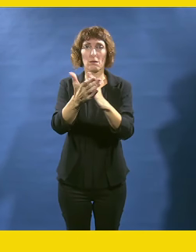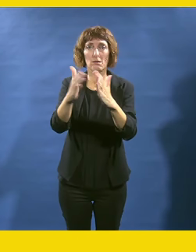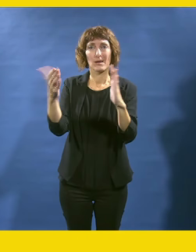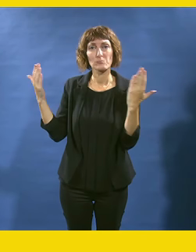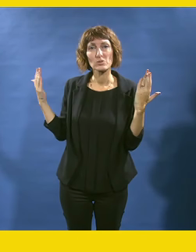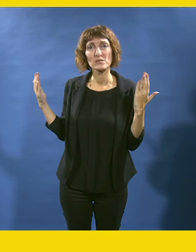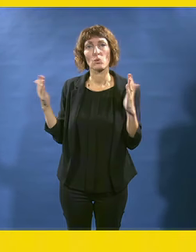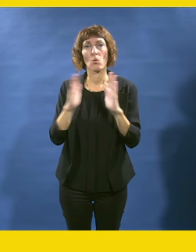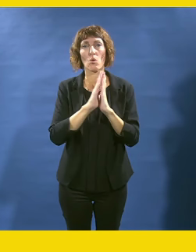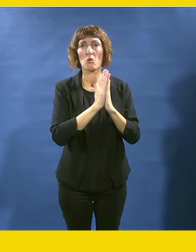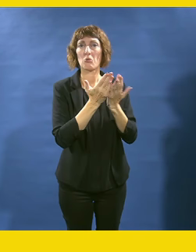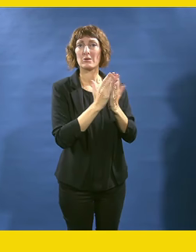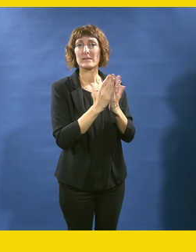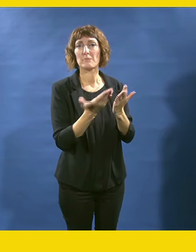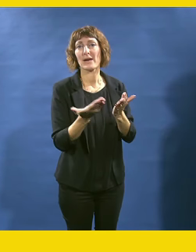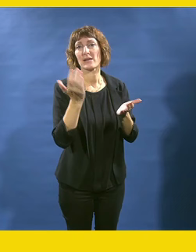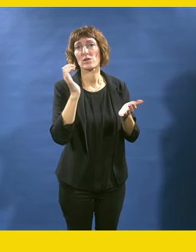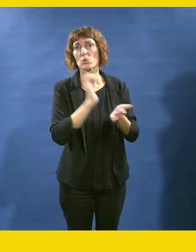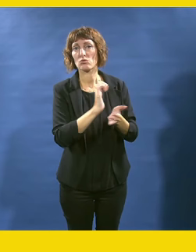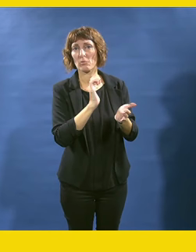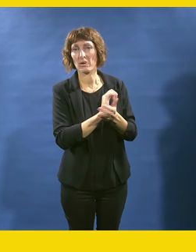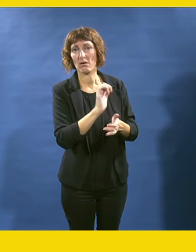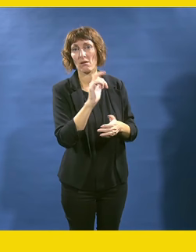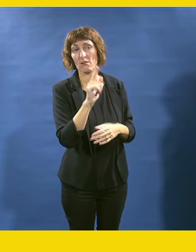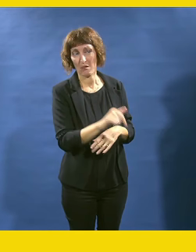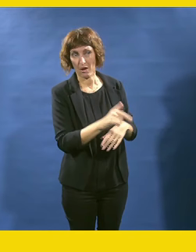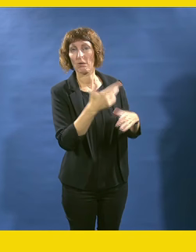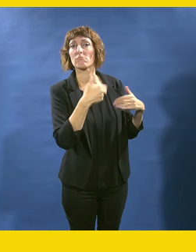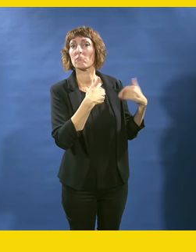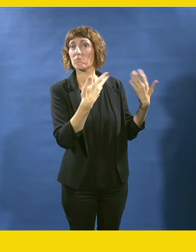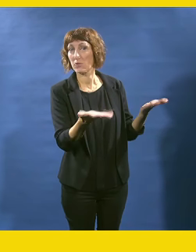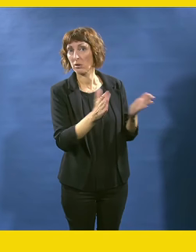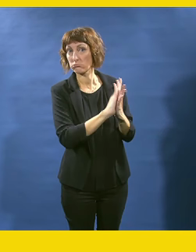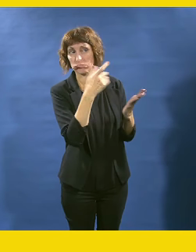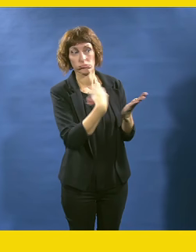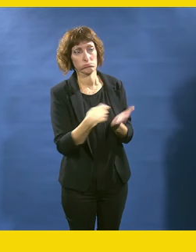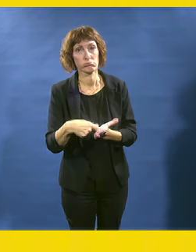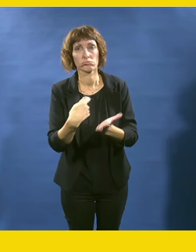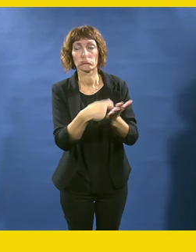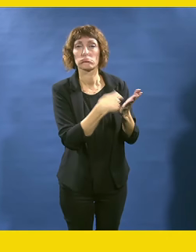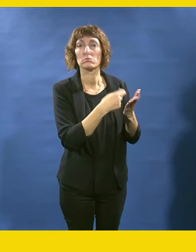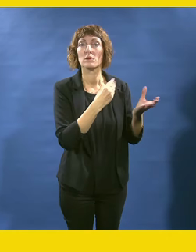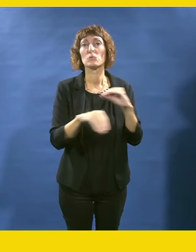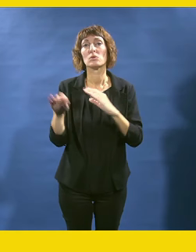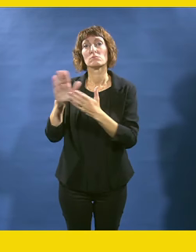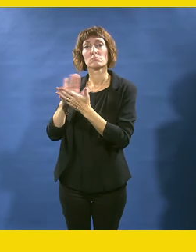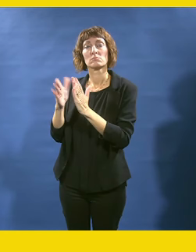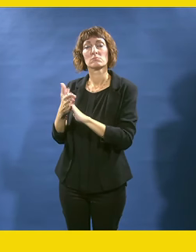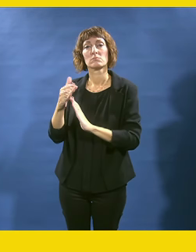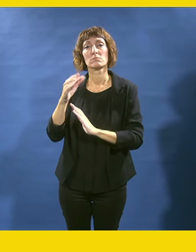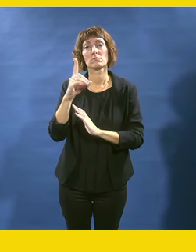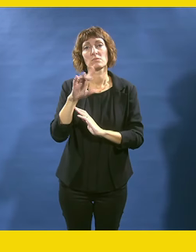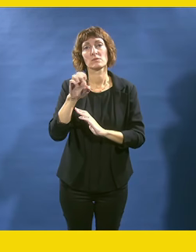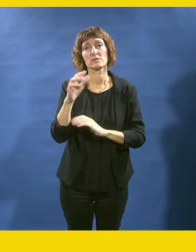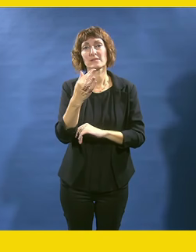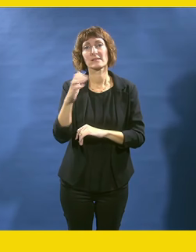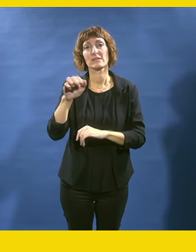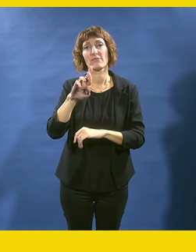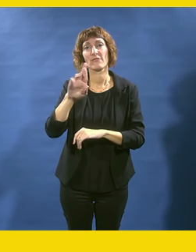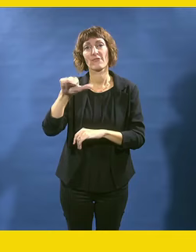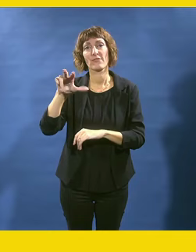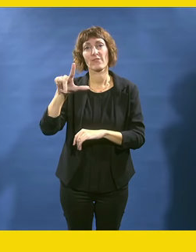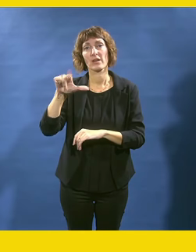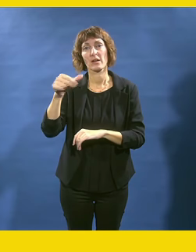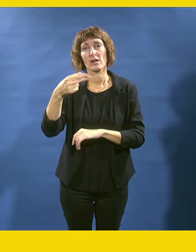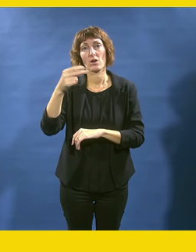la librairie Gutenberg qui sera là avec des ouvrages disponibles à l'achat, ainsi que la déferlante, et puis les médiathèques qui seront là aussi avec